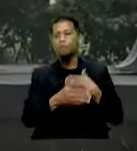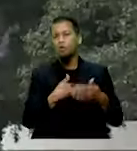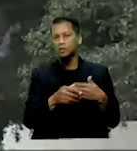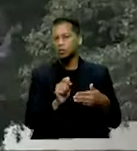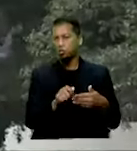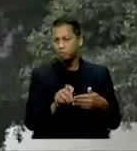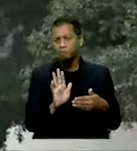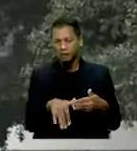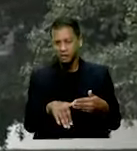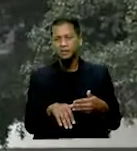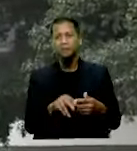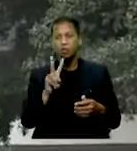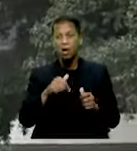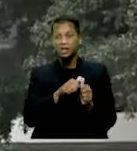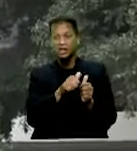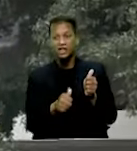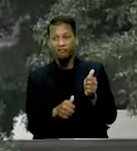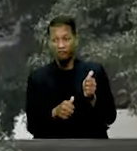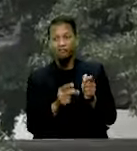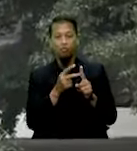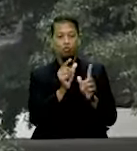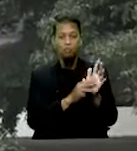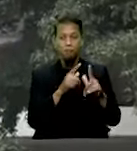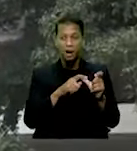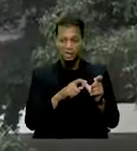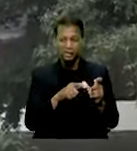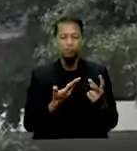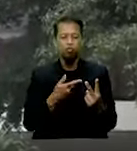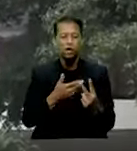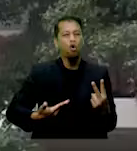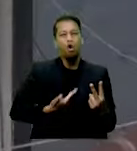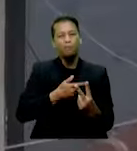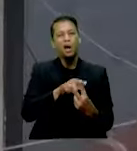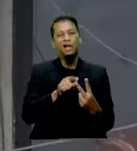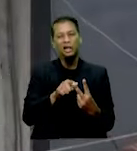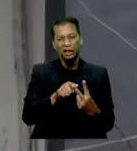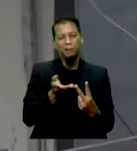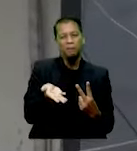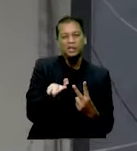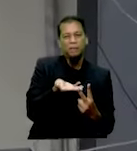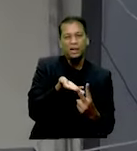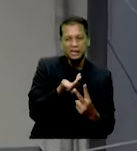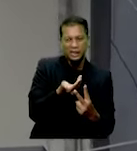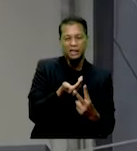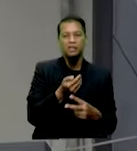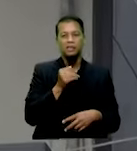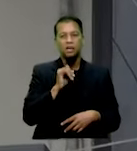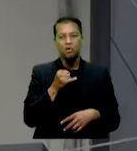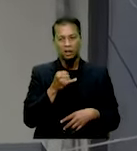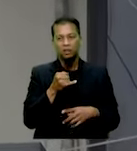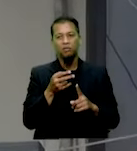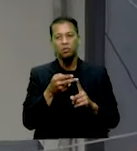Dua staf Humas dan Ventura yang menjadi korban dugaan pelecehan seksual pada bulan Januari dan Februari, berinisial RZ dan DF, mengalami trauma